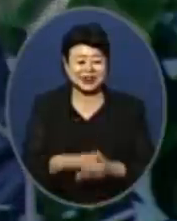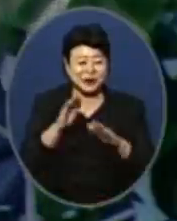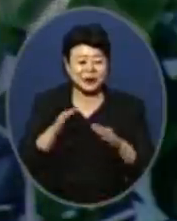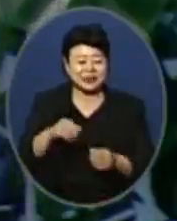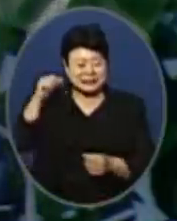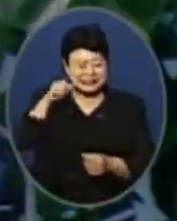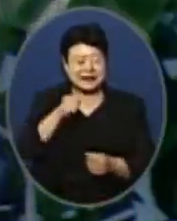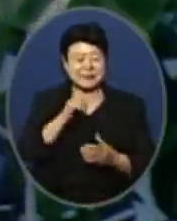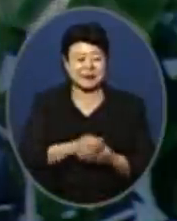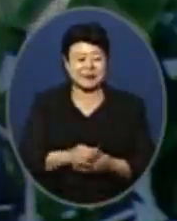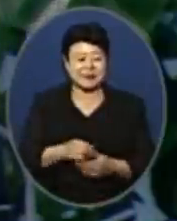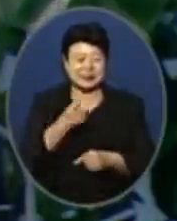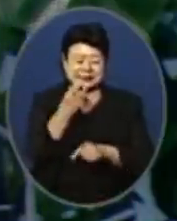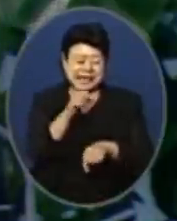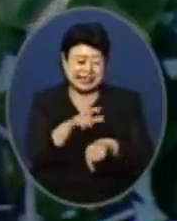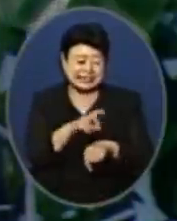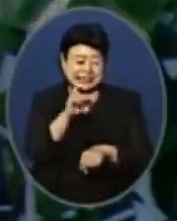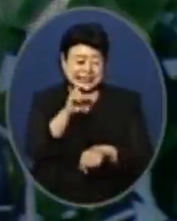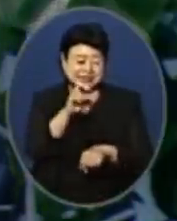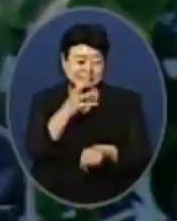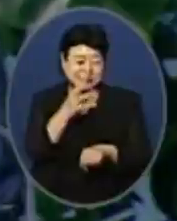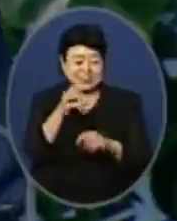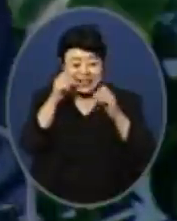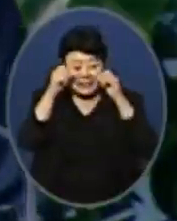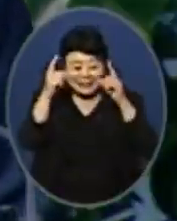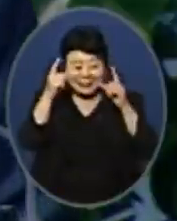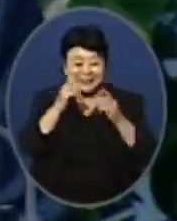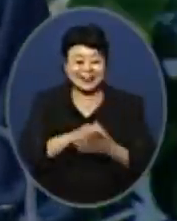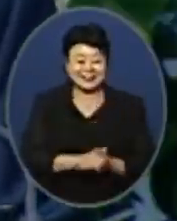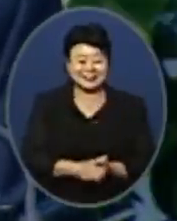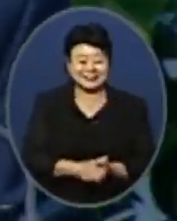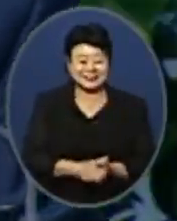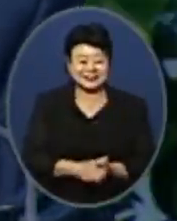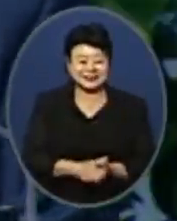오늘 새벽 제가 3시 24분에 일어나서